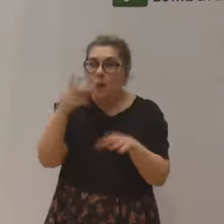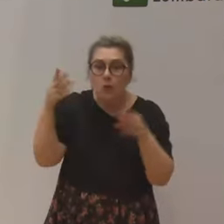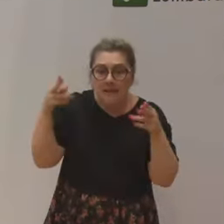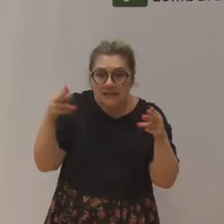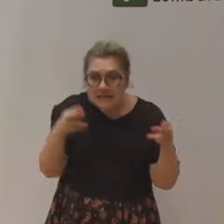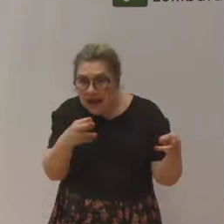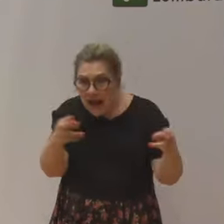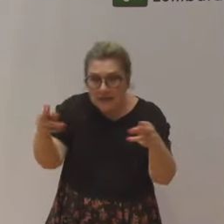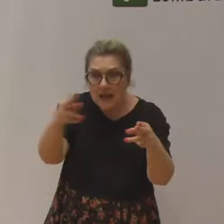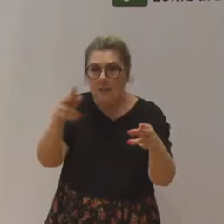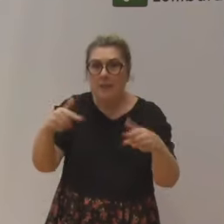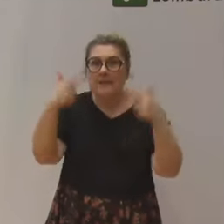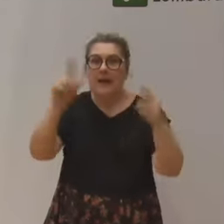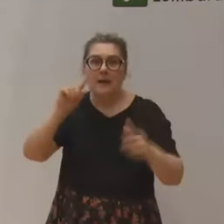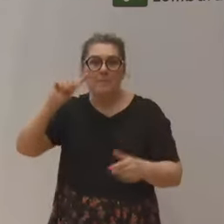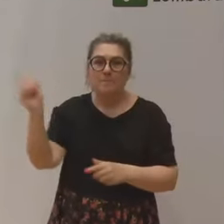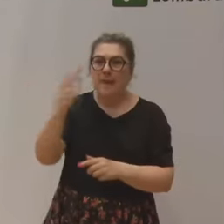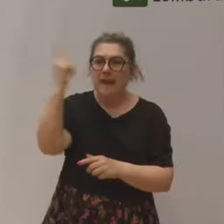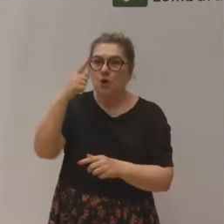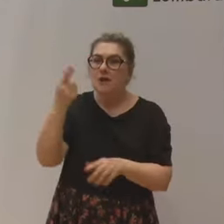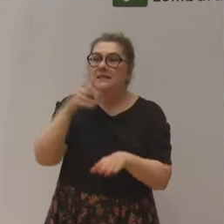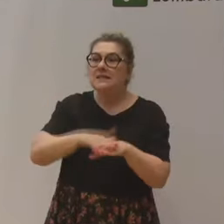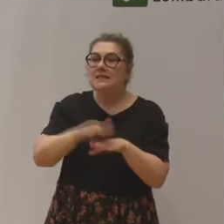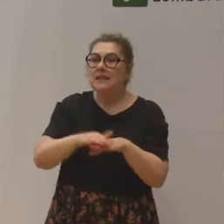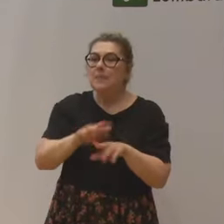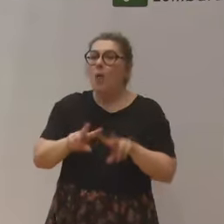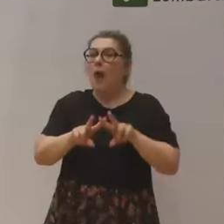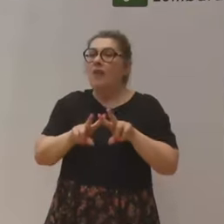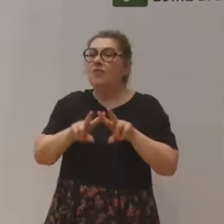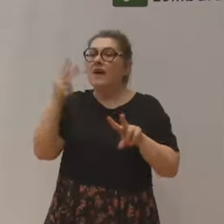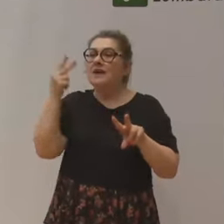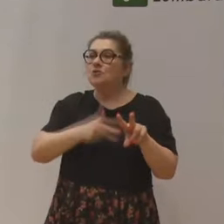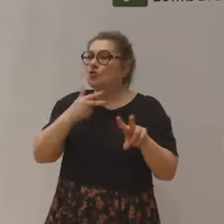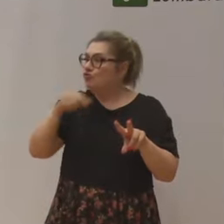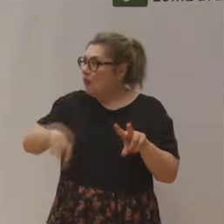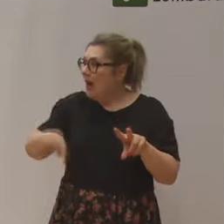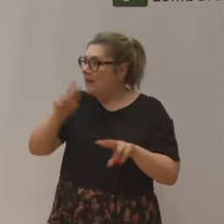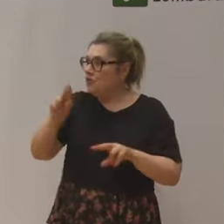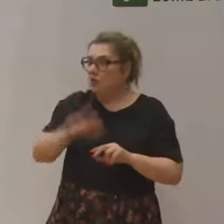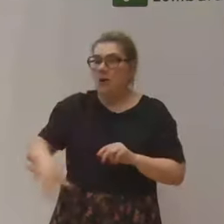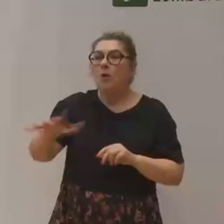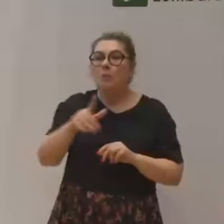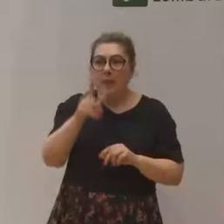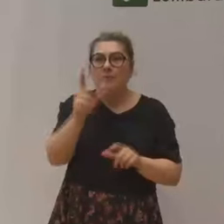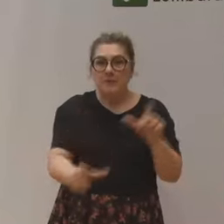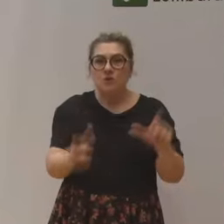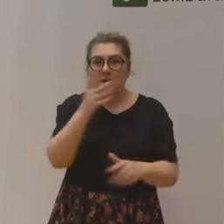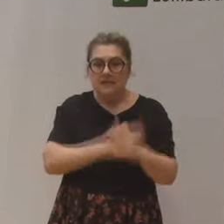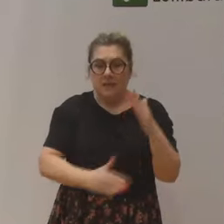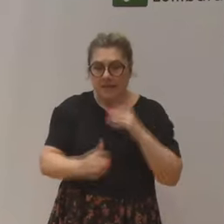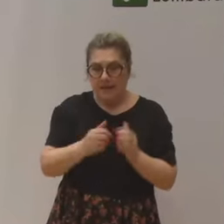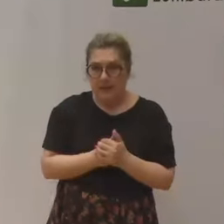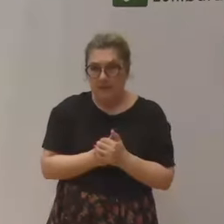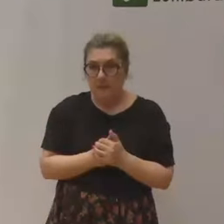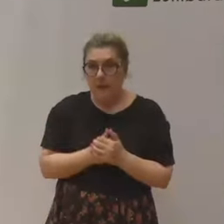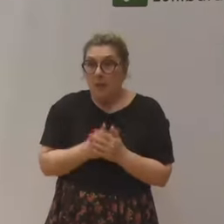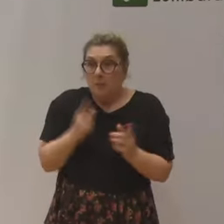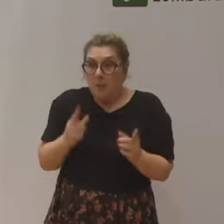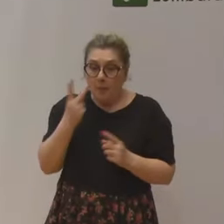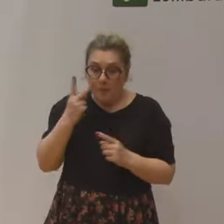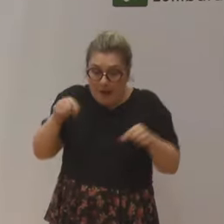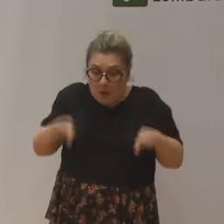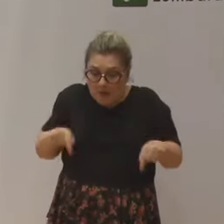per migliorare il nostro sistema di welfare sociale regionale per le persone con la disabilità. Quindi da questo punto di